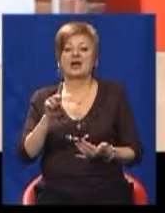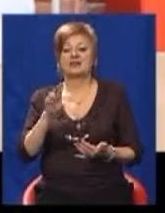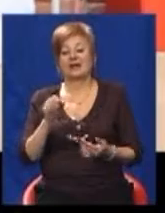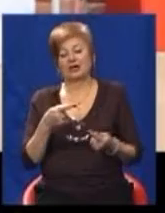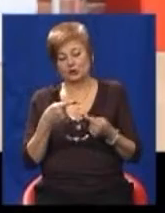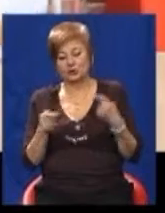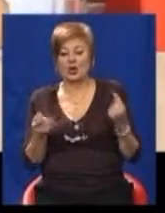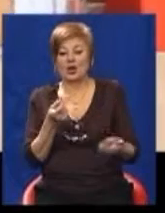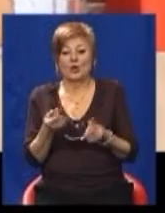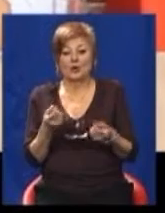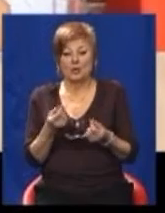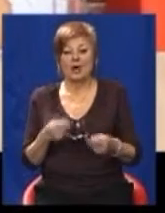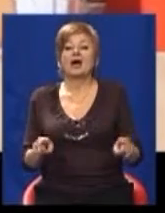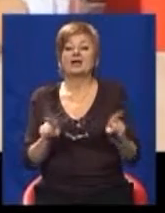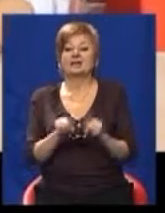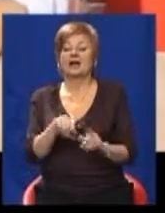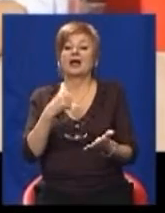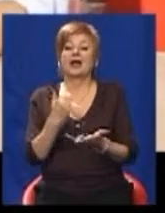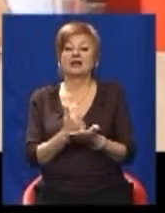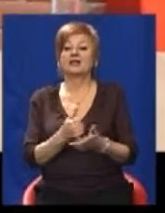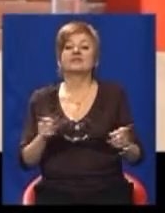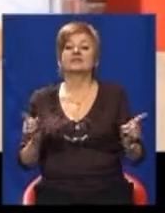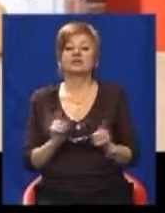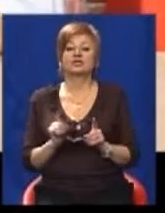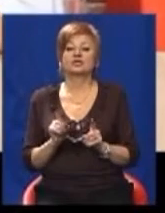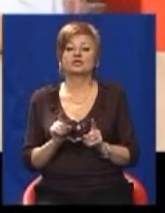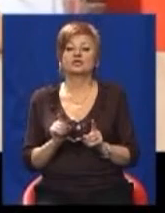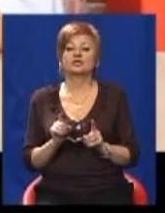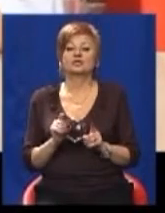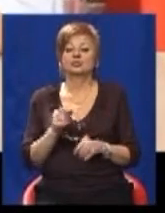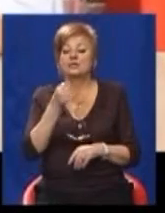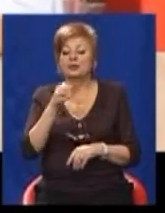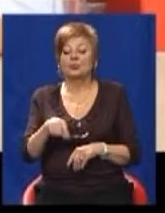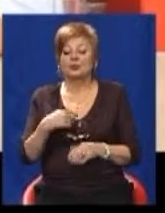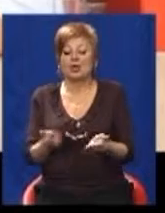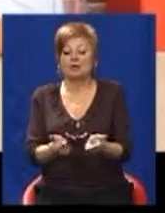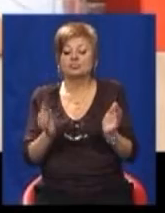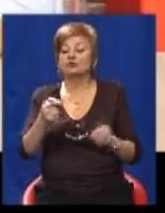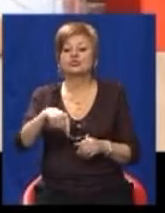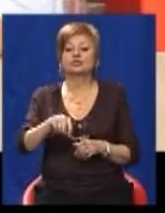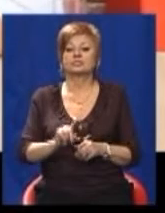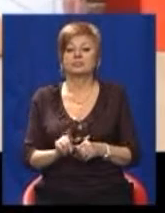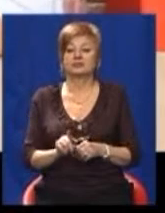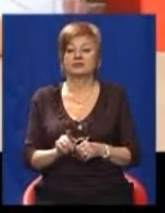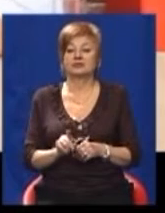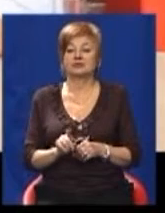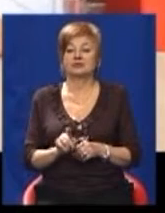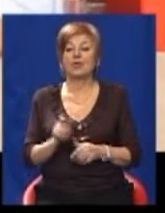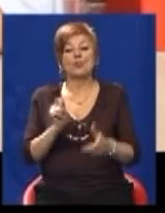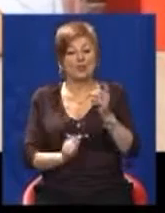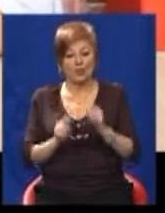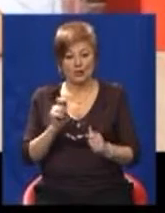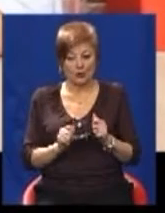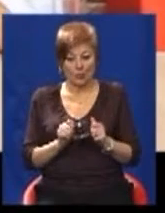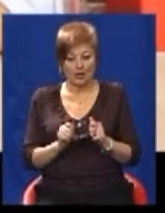інша крупа, а також найголовніше що? Підказую, ось у мене тут у мисочці. Молоко.